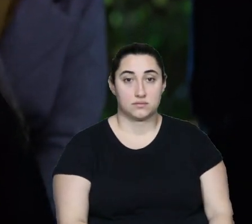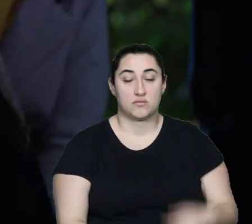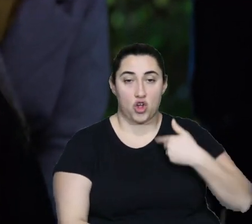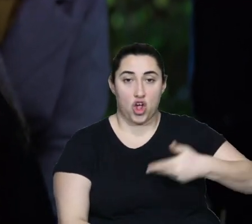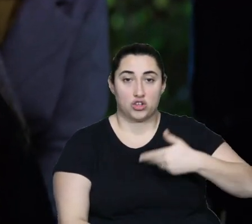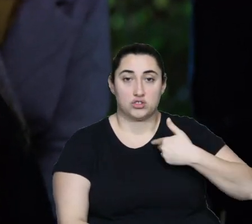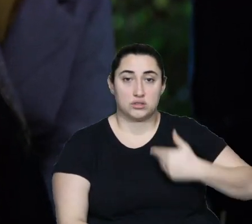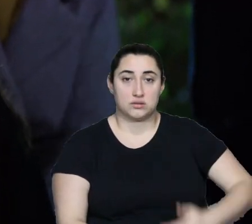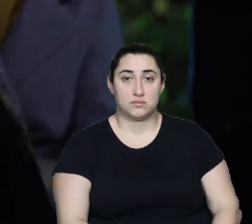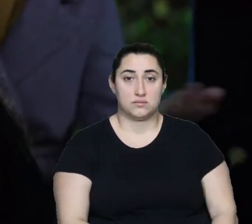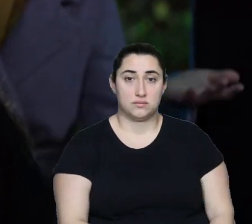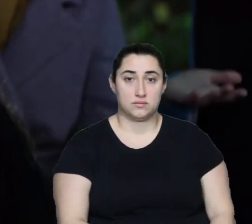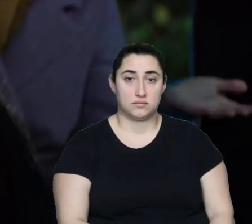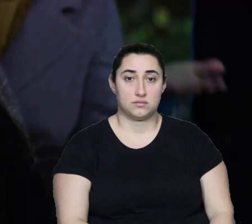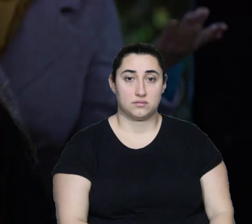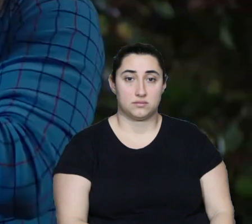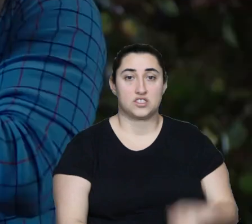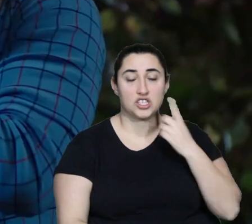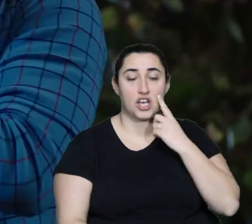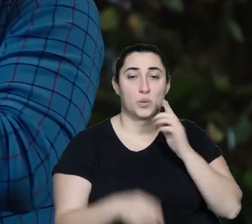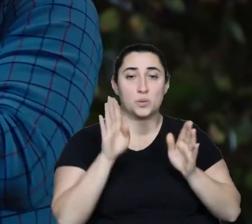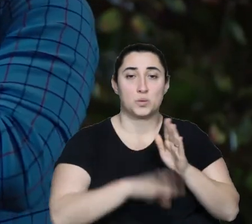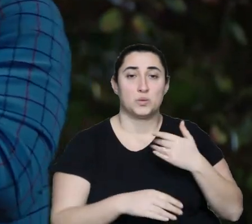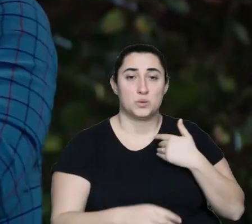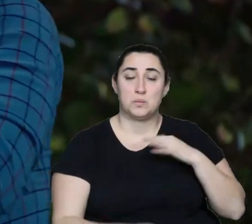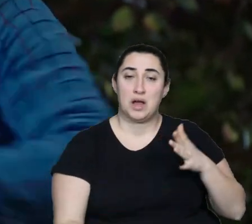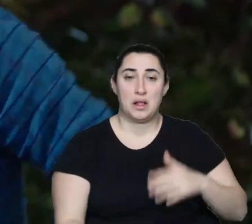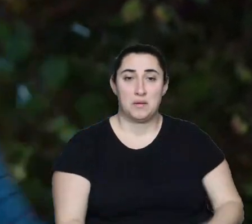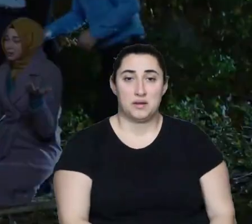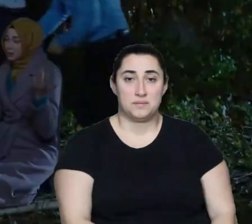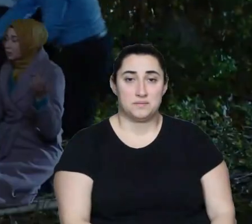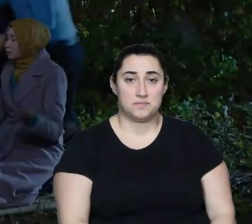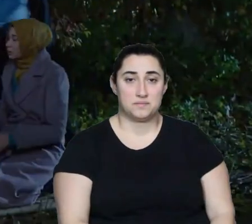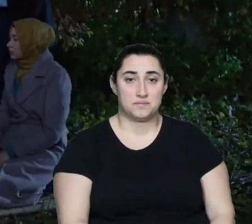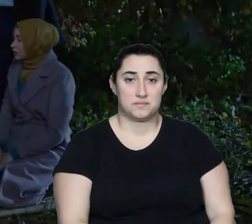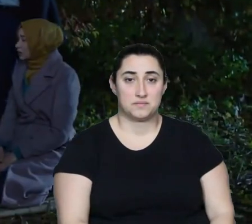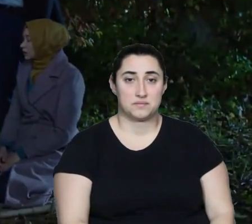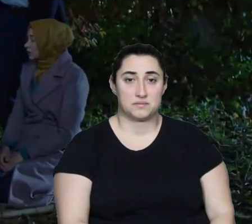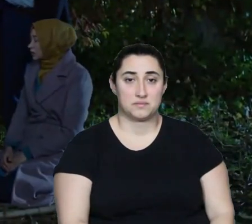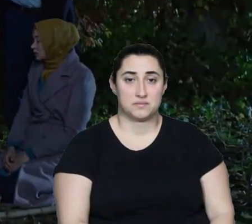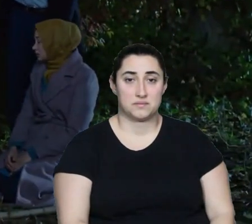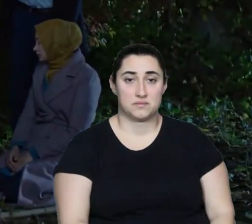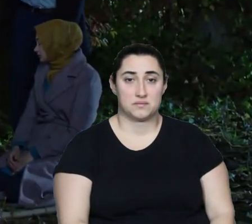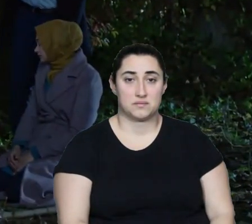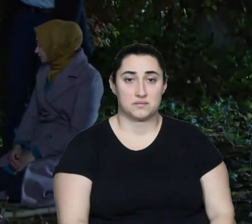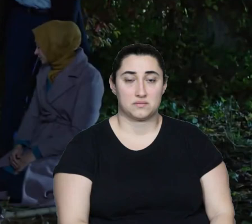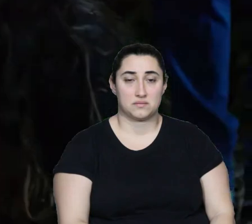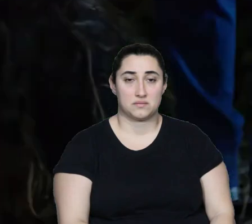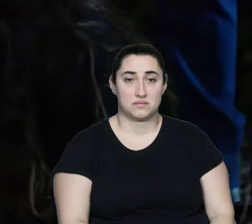Karnım acıktı benim. Şekerim düştü galiba. İsmail koştu. Yerdeki çantasına eğildi. Ayvayı